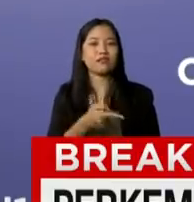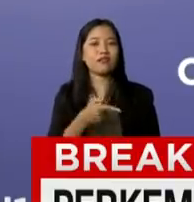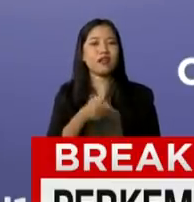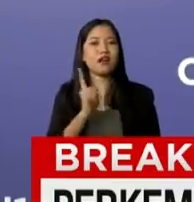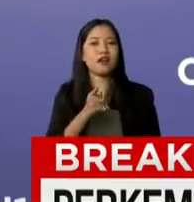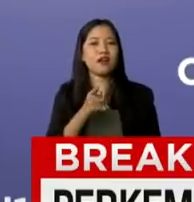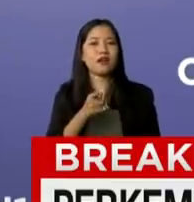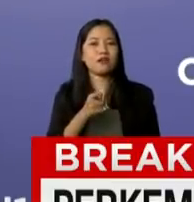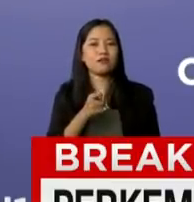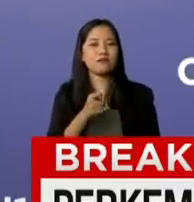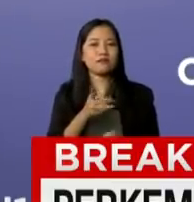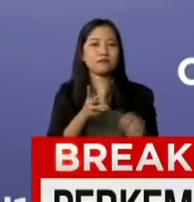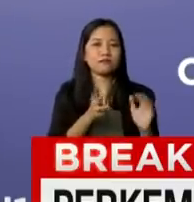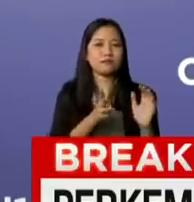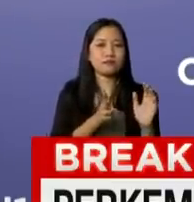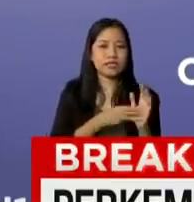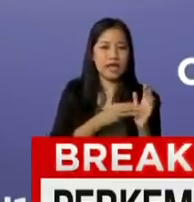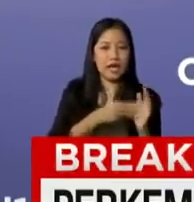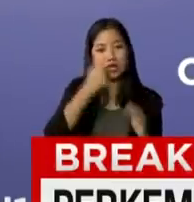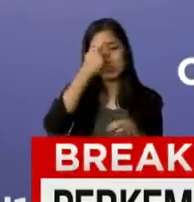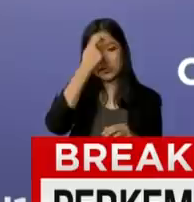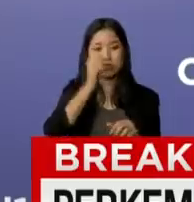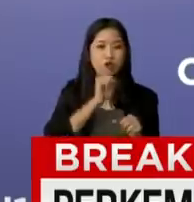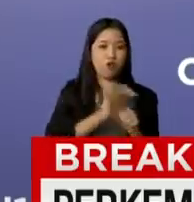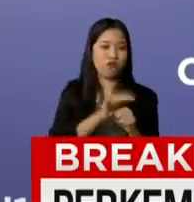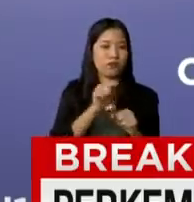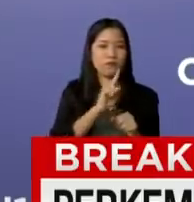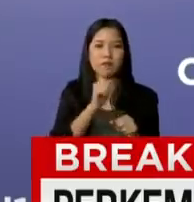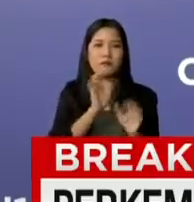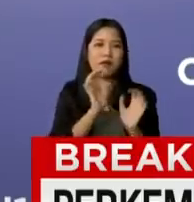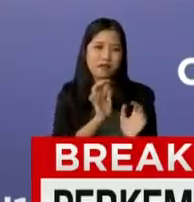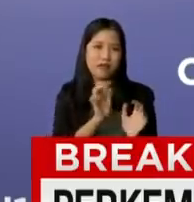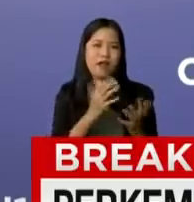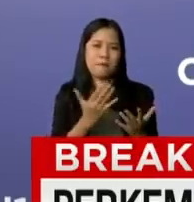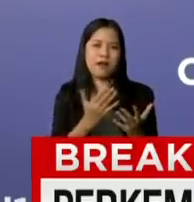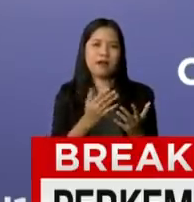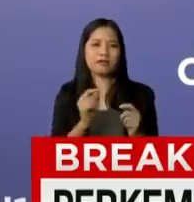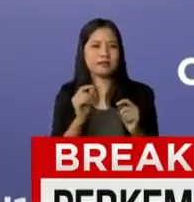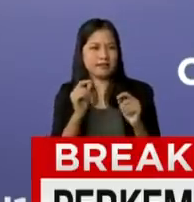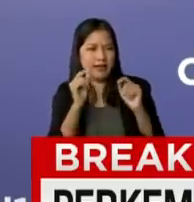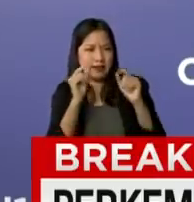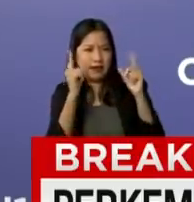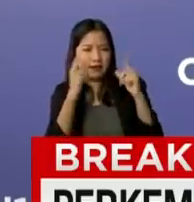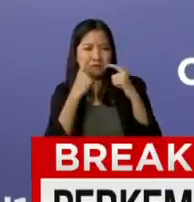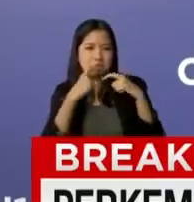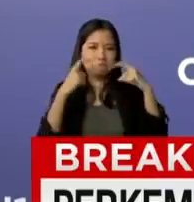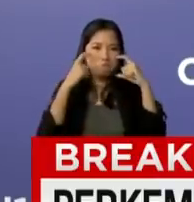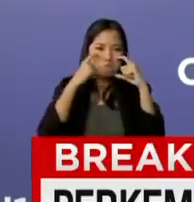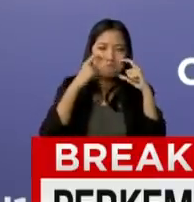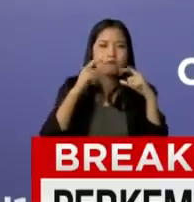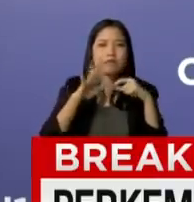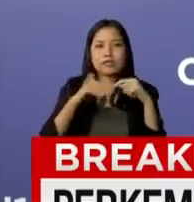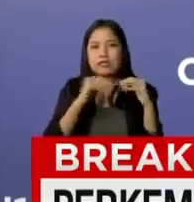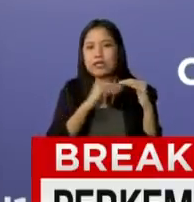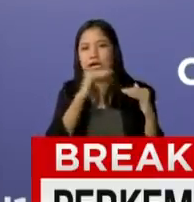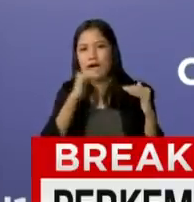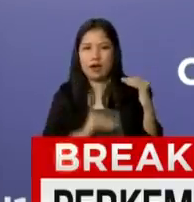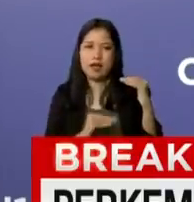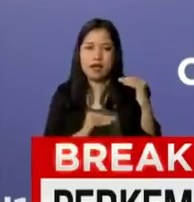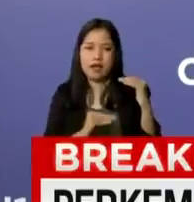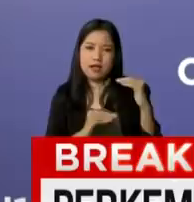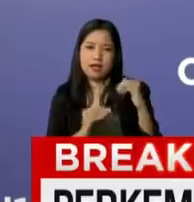pada kasus dengan penularan yang tinggi ditandai dengan rendahnya kesadaran untuk menggunakan masker dengan